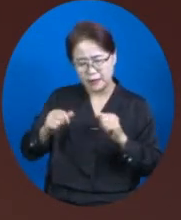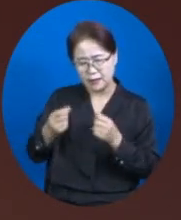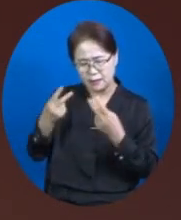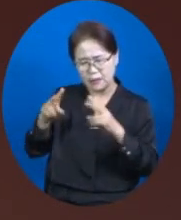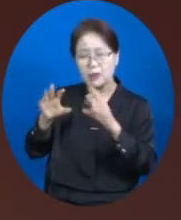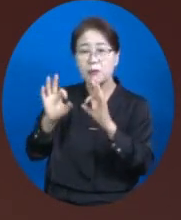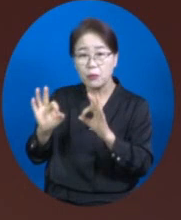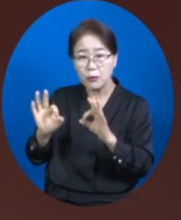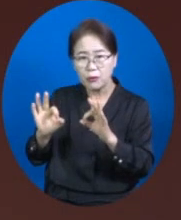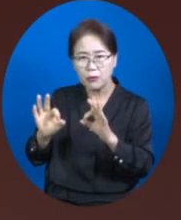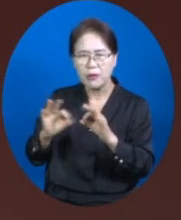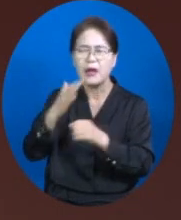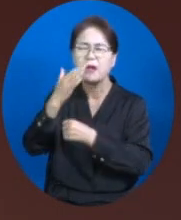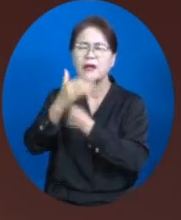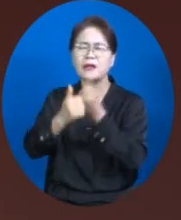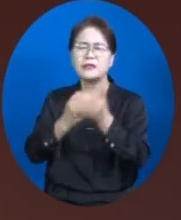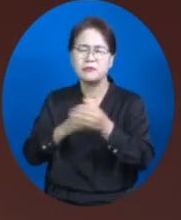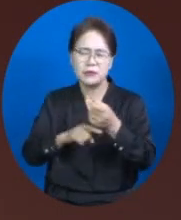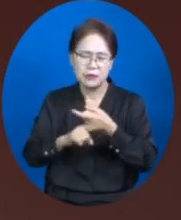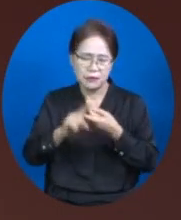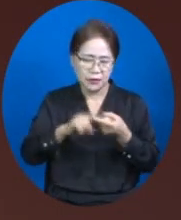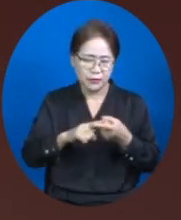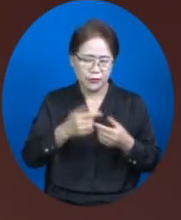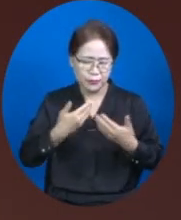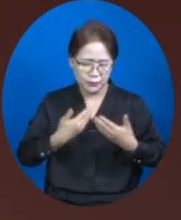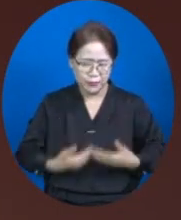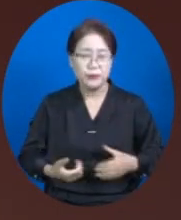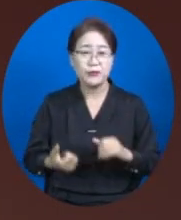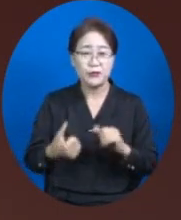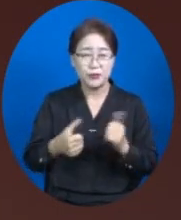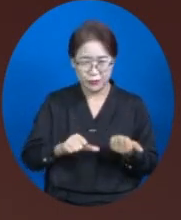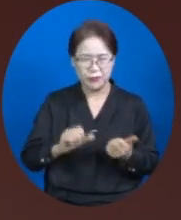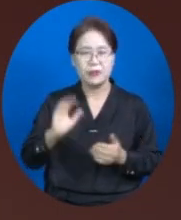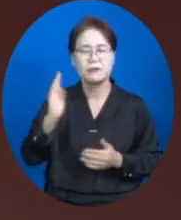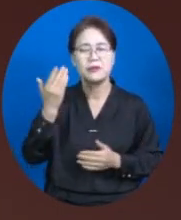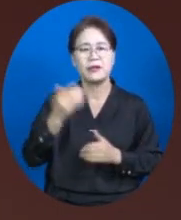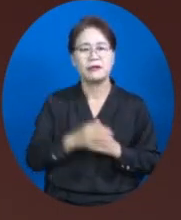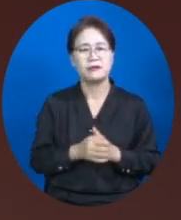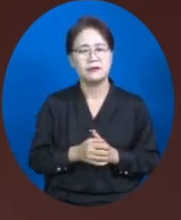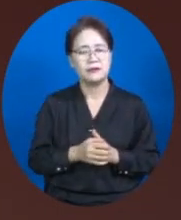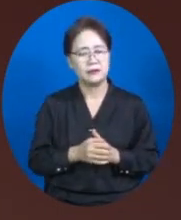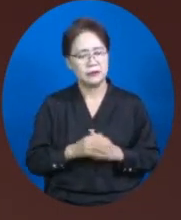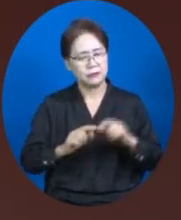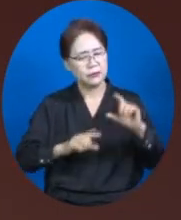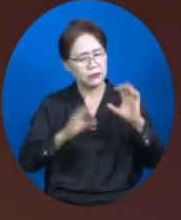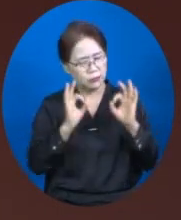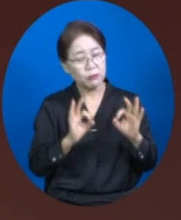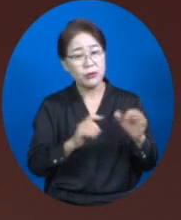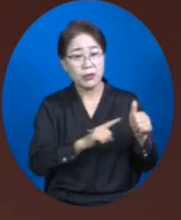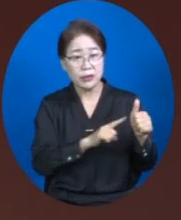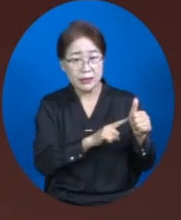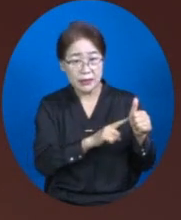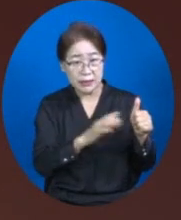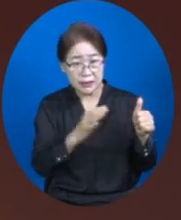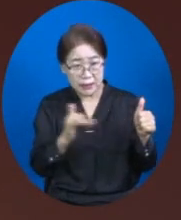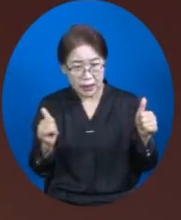뜻을 따라 조용히 죽었습니다 이것을 보게 되면 모세는요